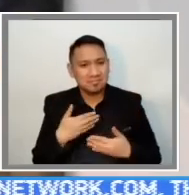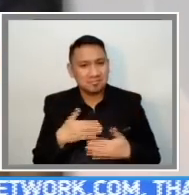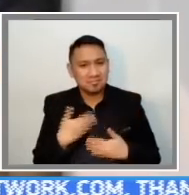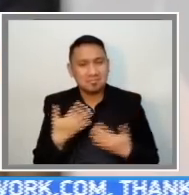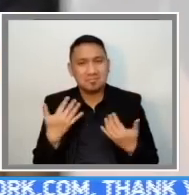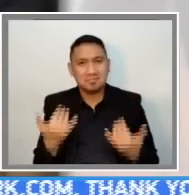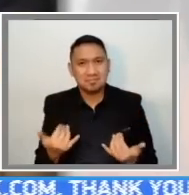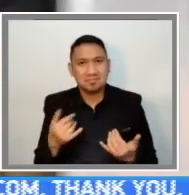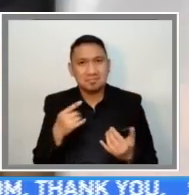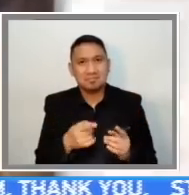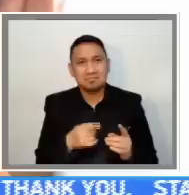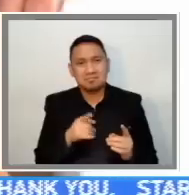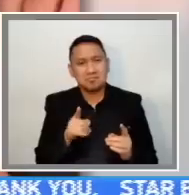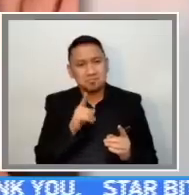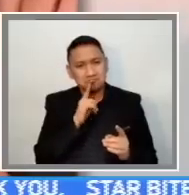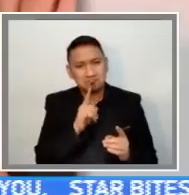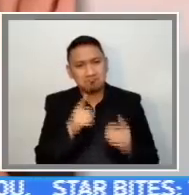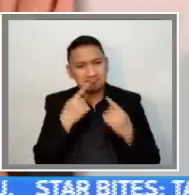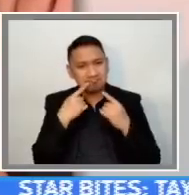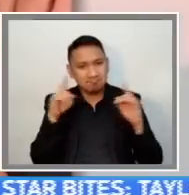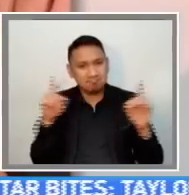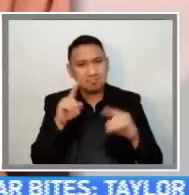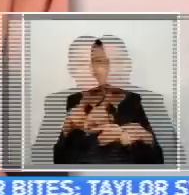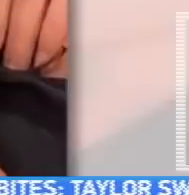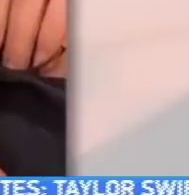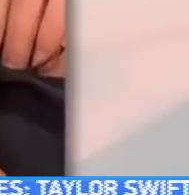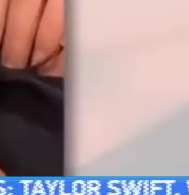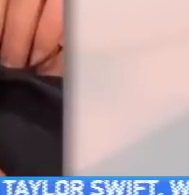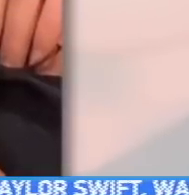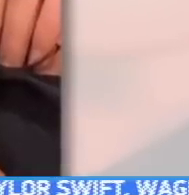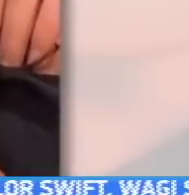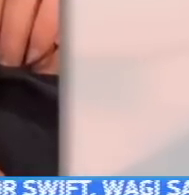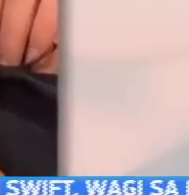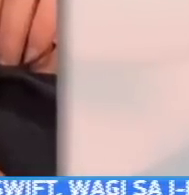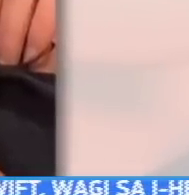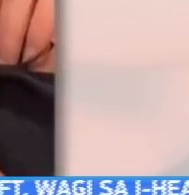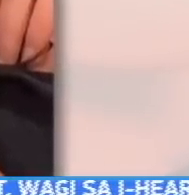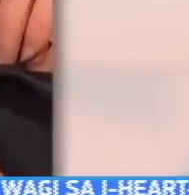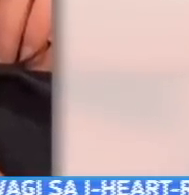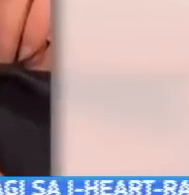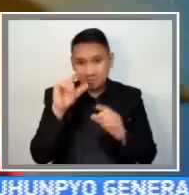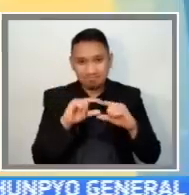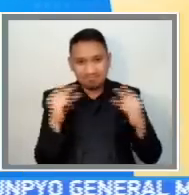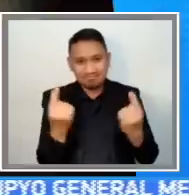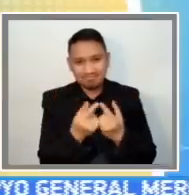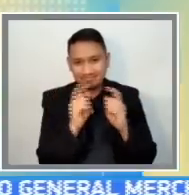narating nilang magkakaibigan. Katatibay nagbabalita para sa GMA Integrated News.